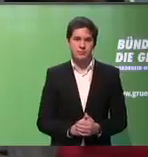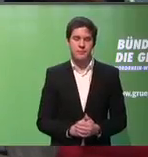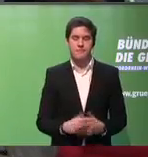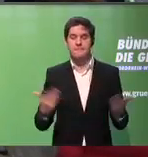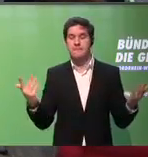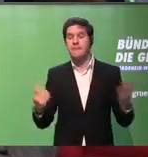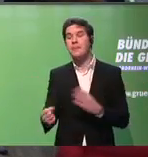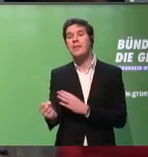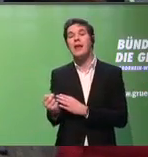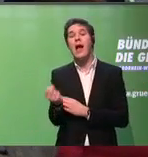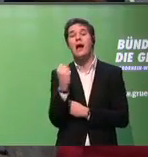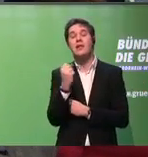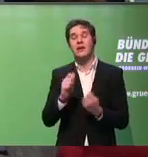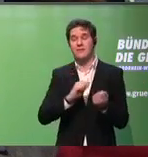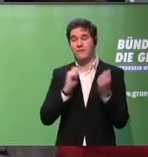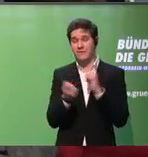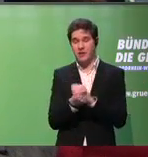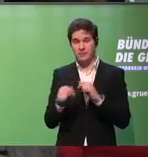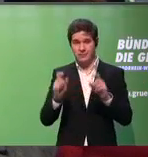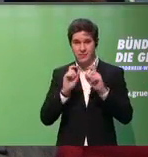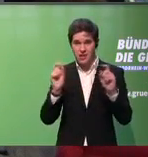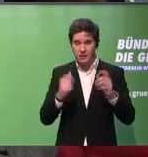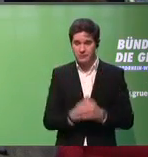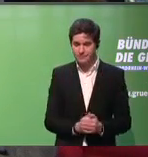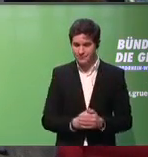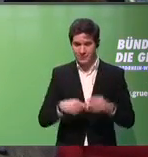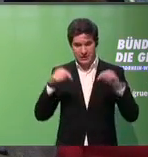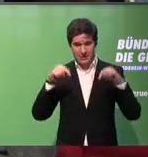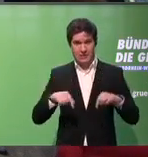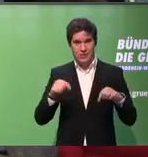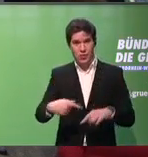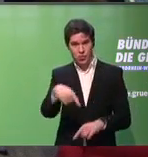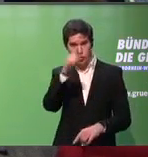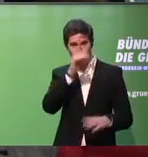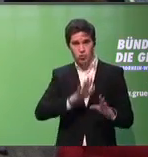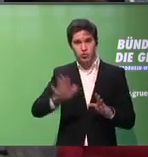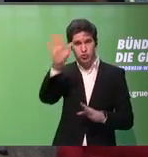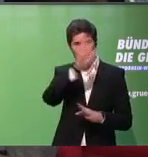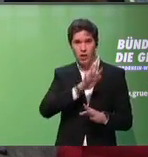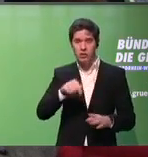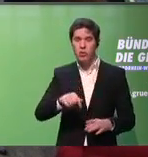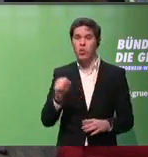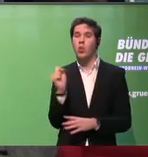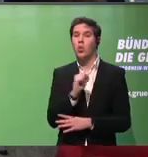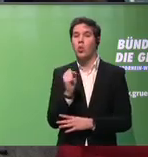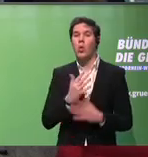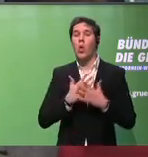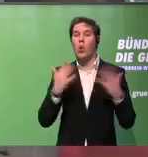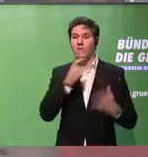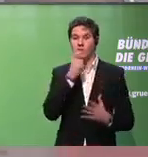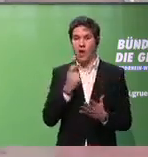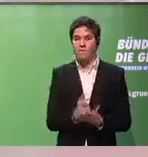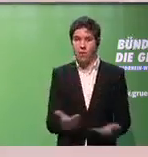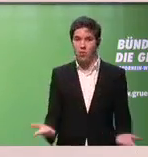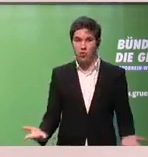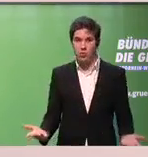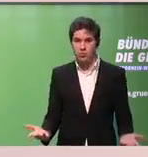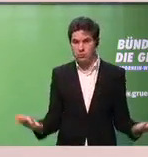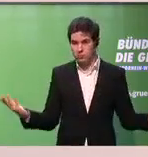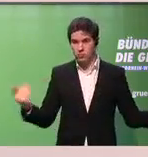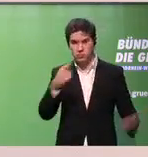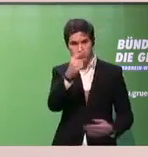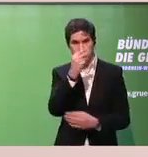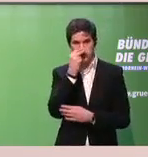Energiewende. Ich glaube, dass hier in Deutschland haben Sie eine riesige Verantwortlichkeit. Wenn Sie sehen,